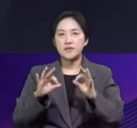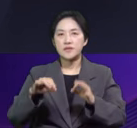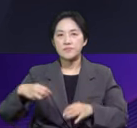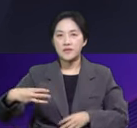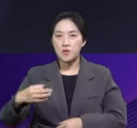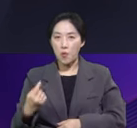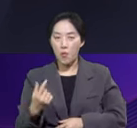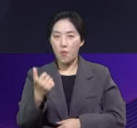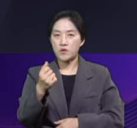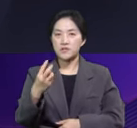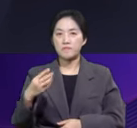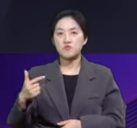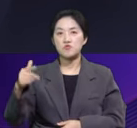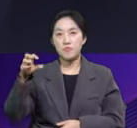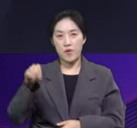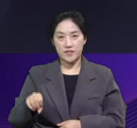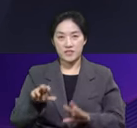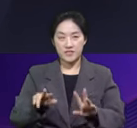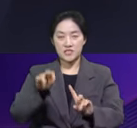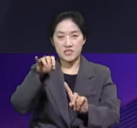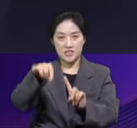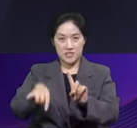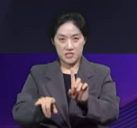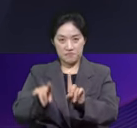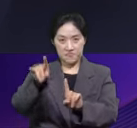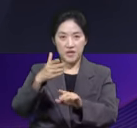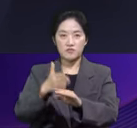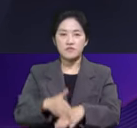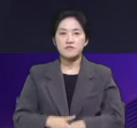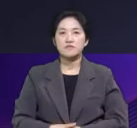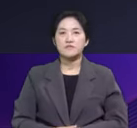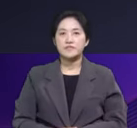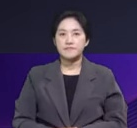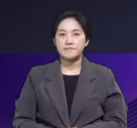후보가 53.6%로 현재 1위로 앞서고 있습니다.